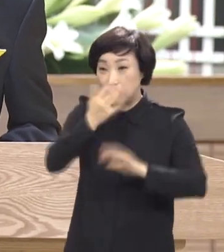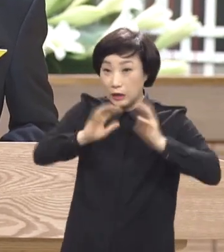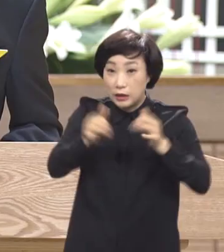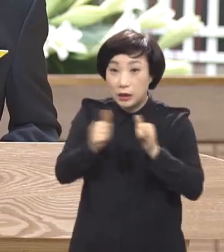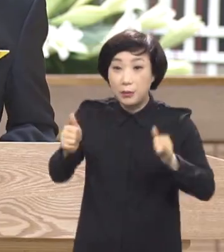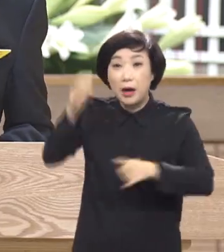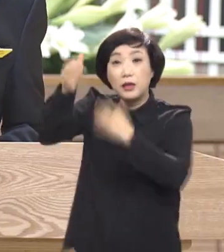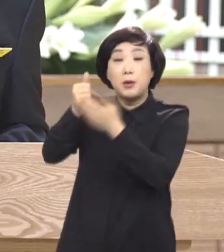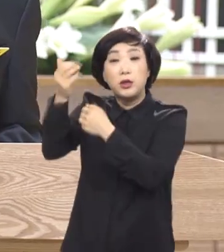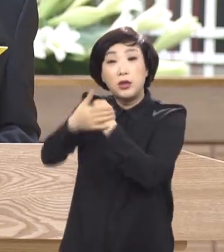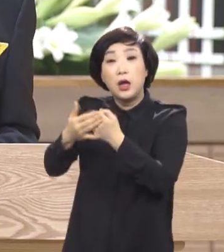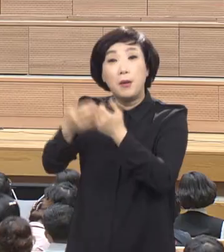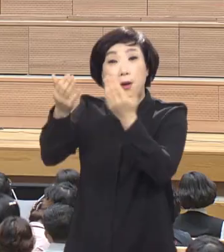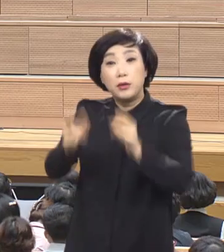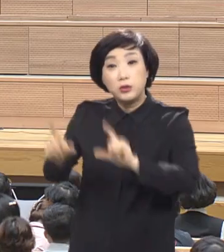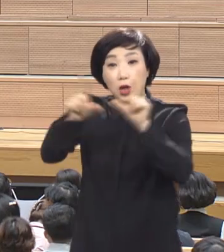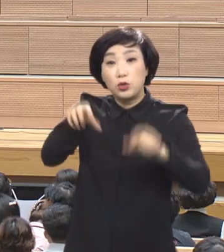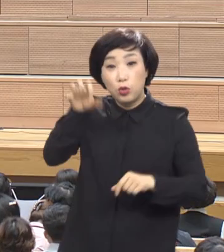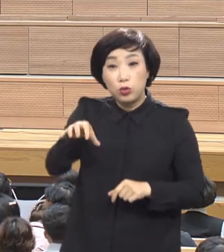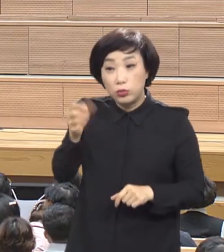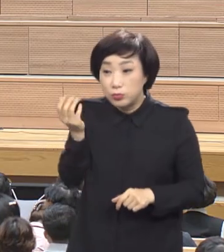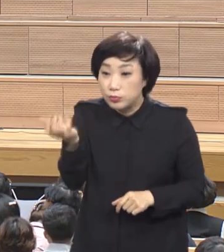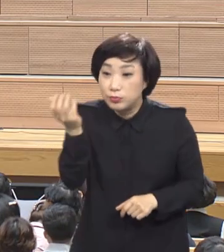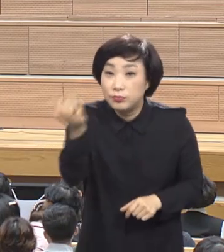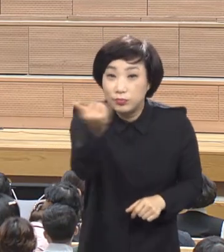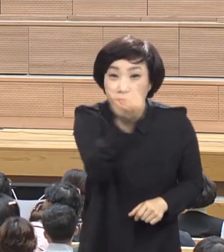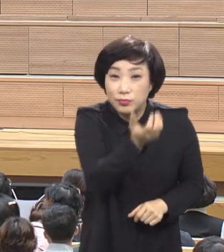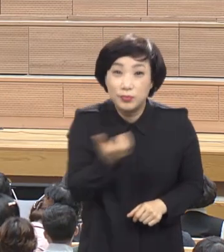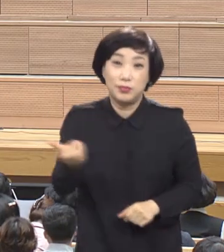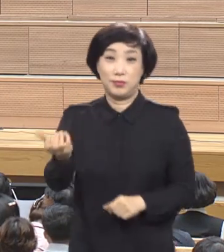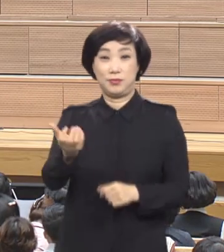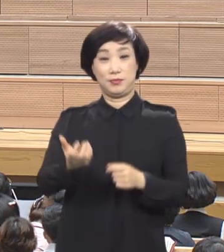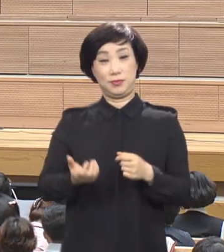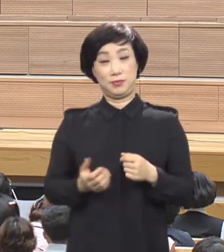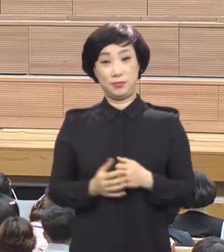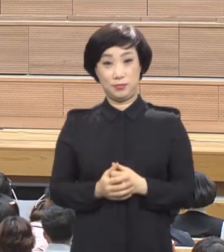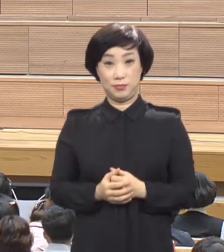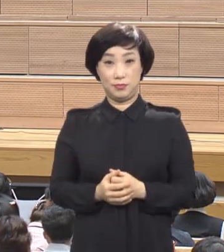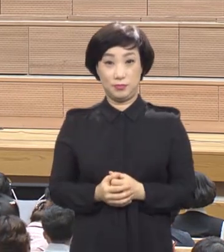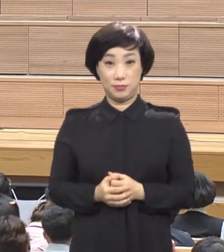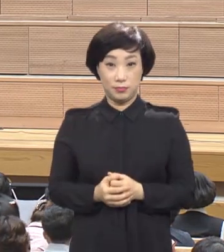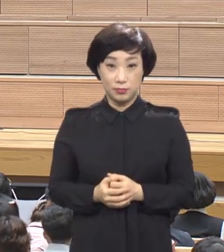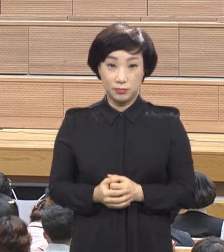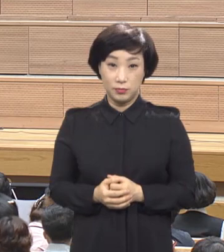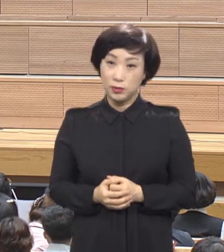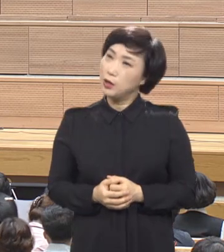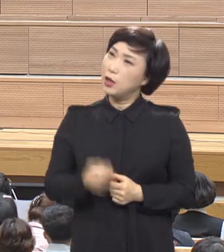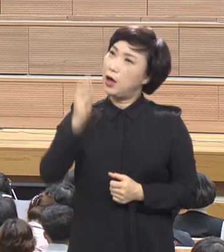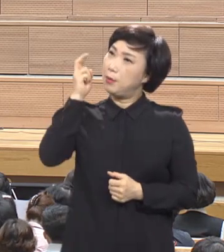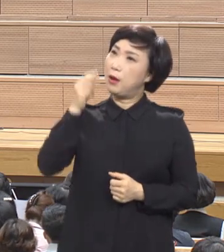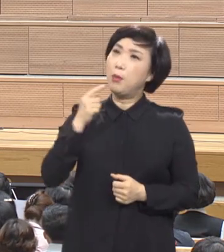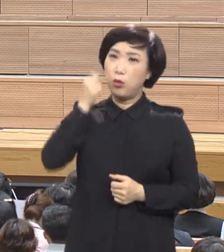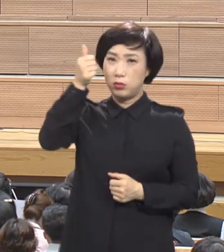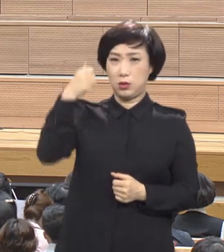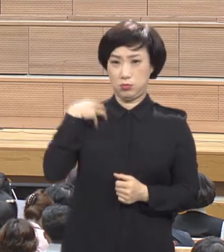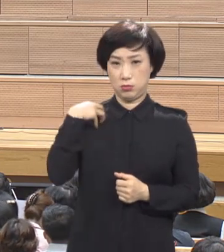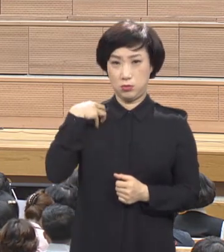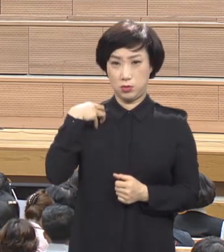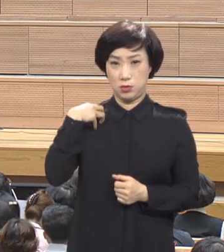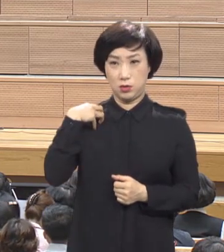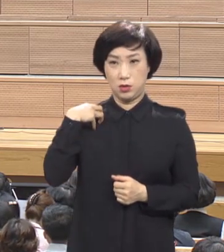입으며 산 현장들을 거의 다녔습니다 거의 아마 목사로서